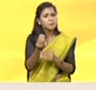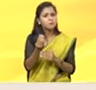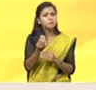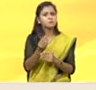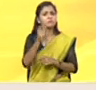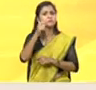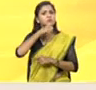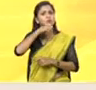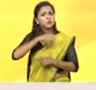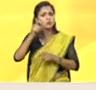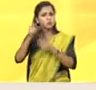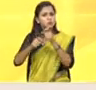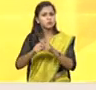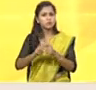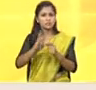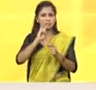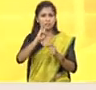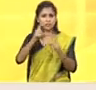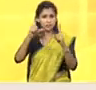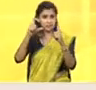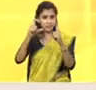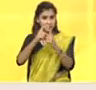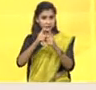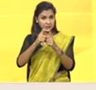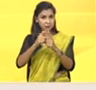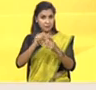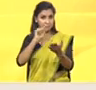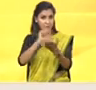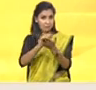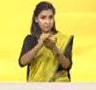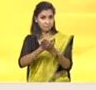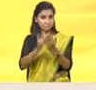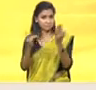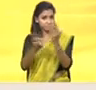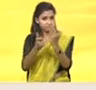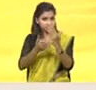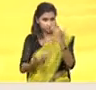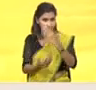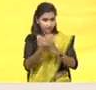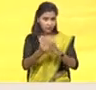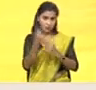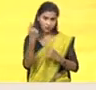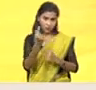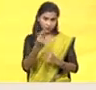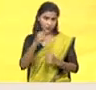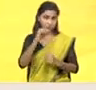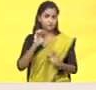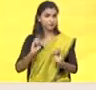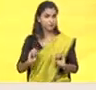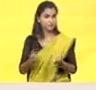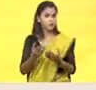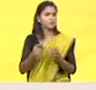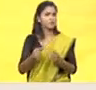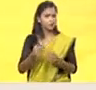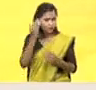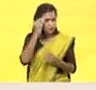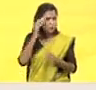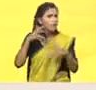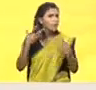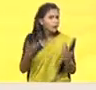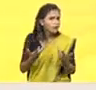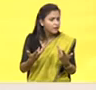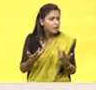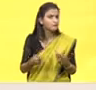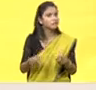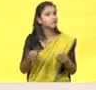ने 3D प्रिंटिंग टेक्नोलॉजी का उपयोग करना शुरू किया है। जानते हैं क्यों?